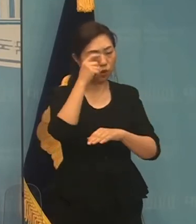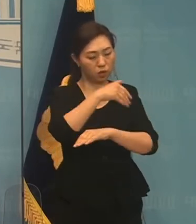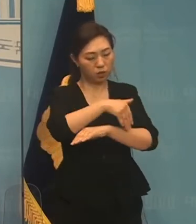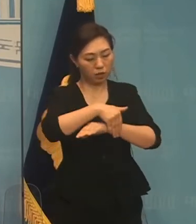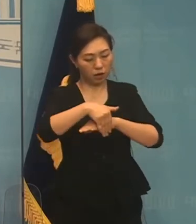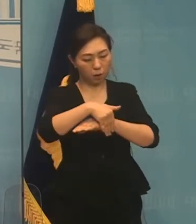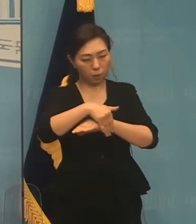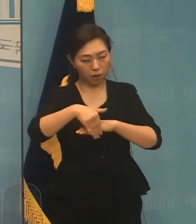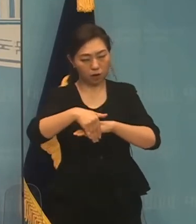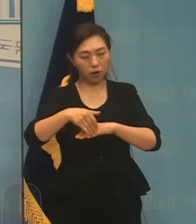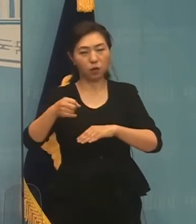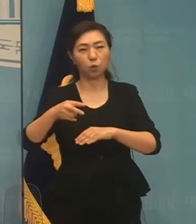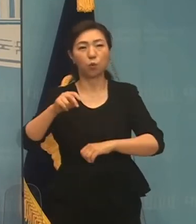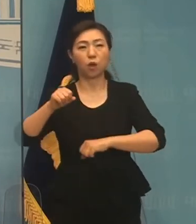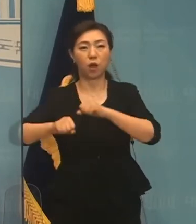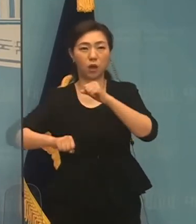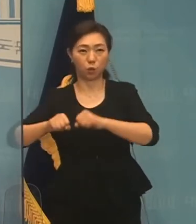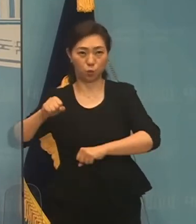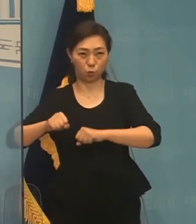행하는